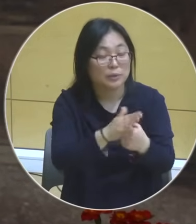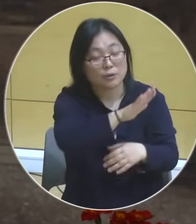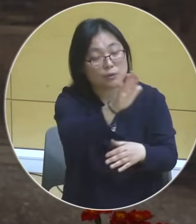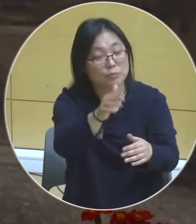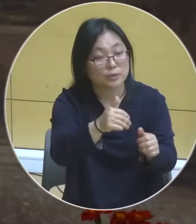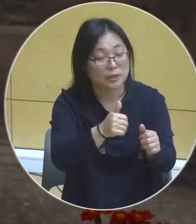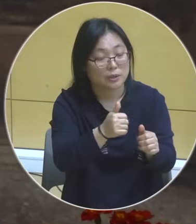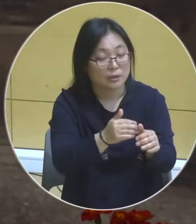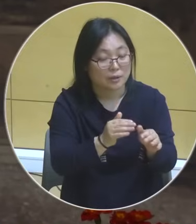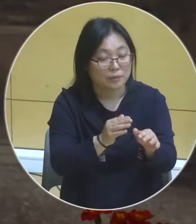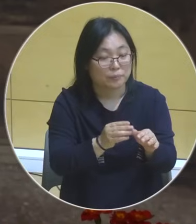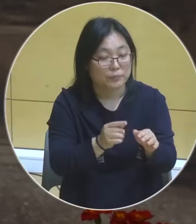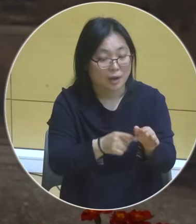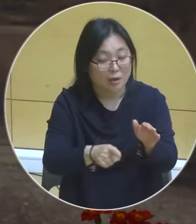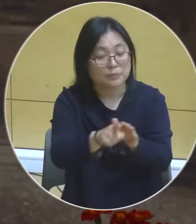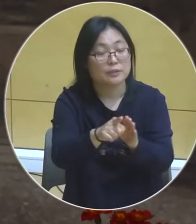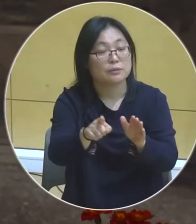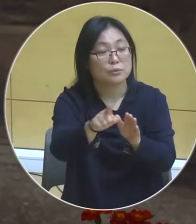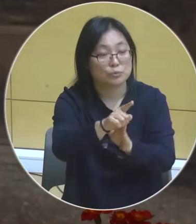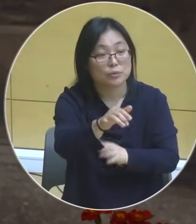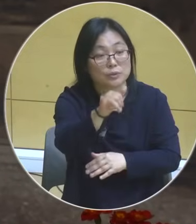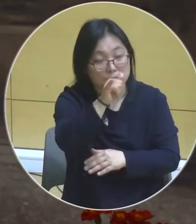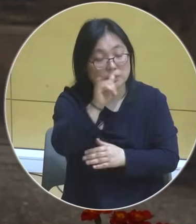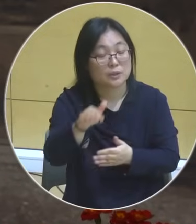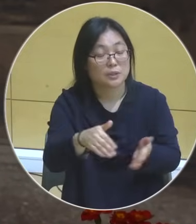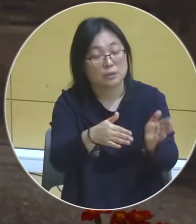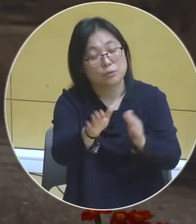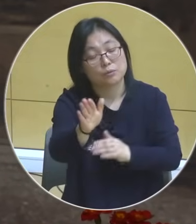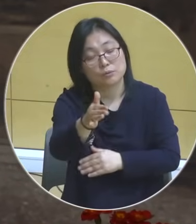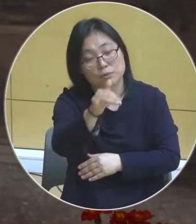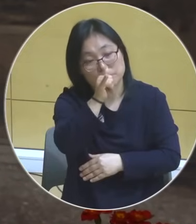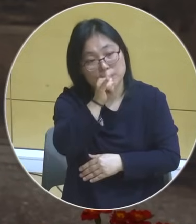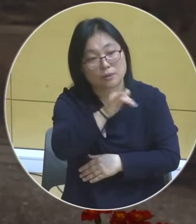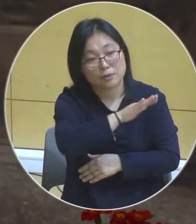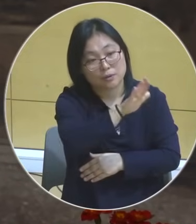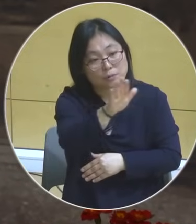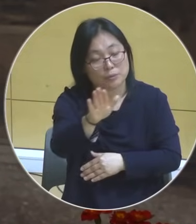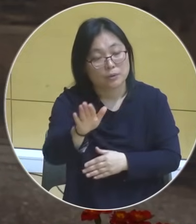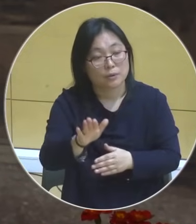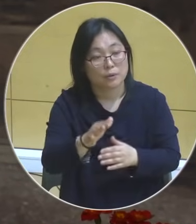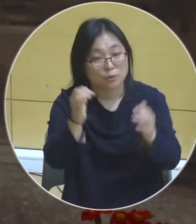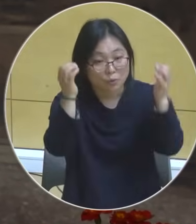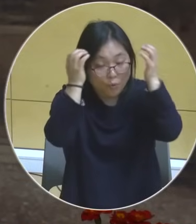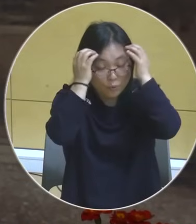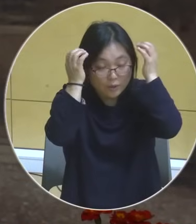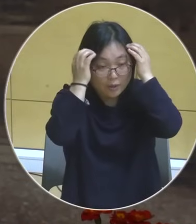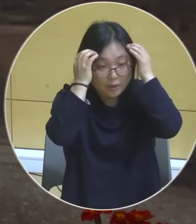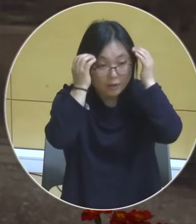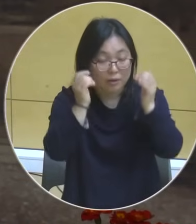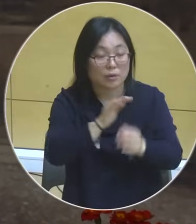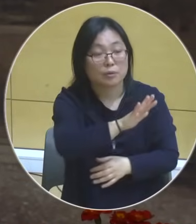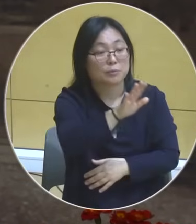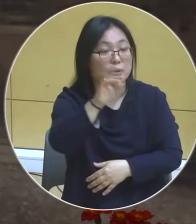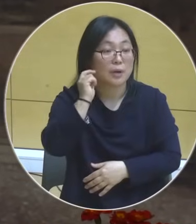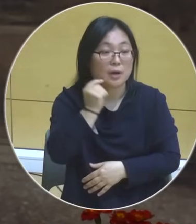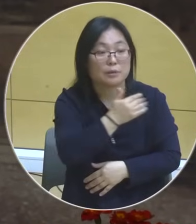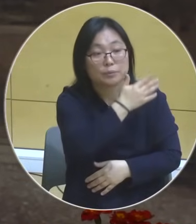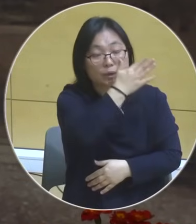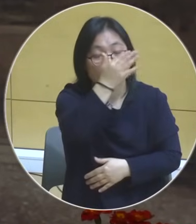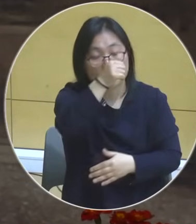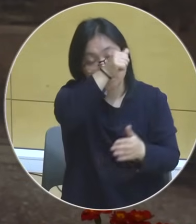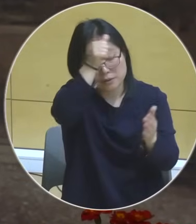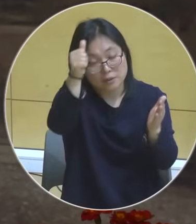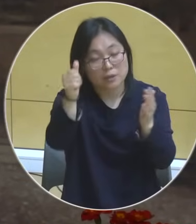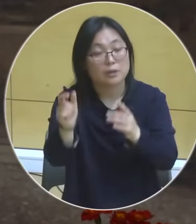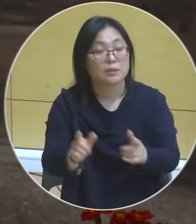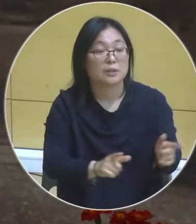디딤돌로 될 수 있다는 것을 기억하시면서 여러분의 고난과 시련이 여러분을 가장 아름답게 인생을